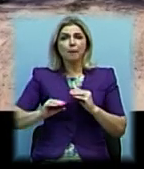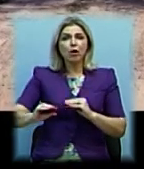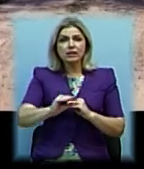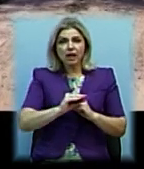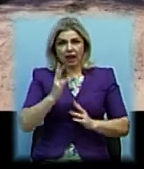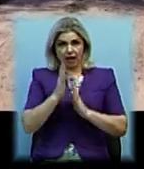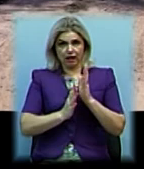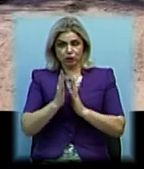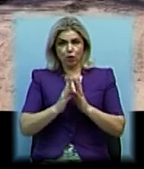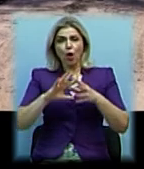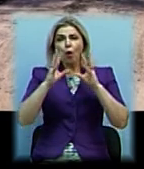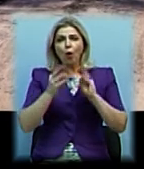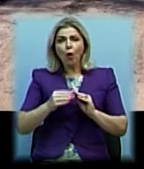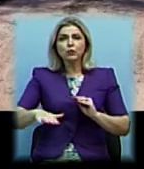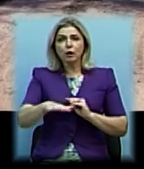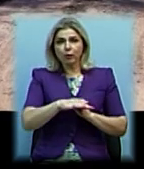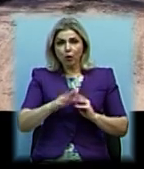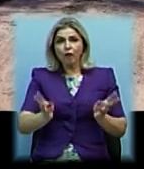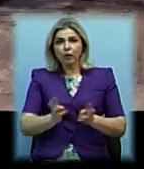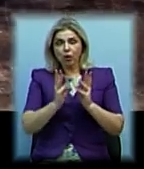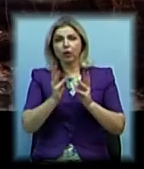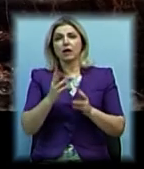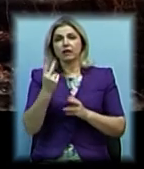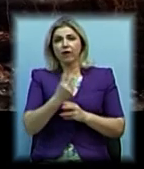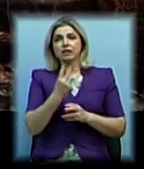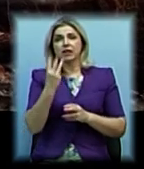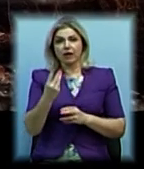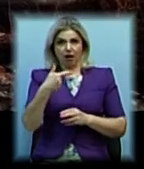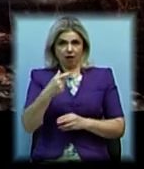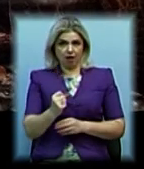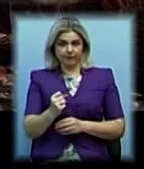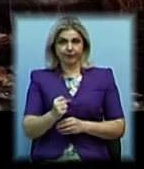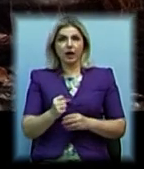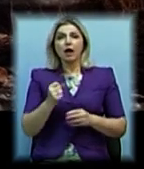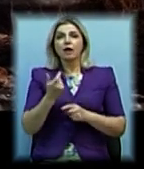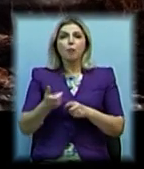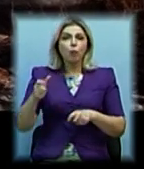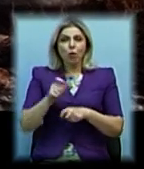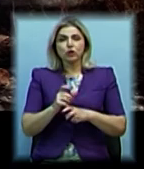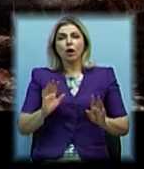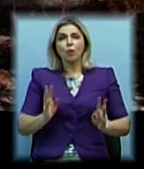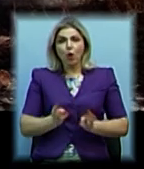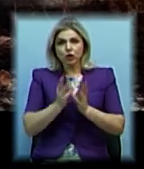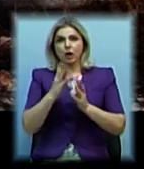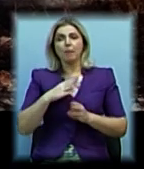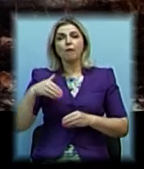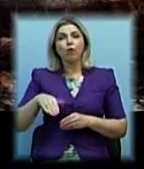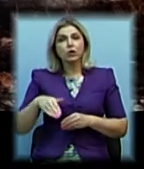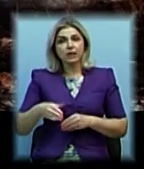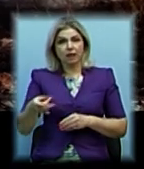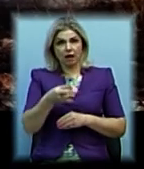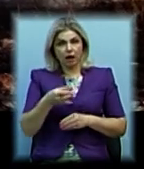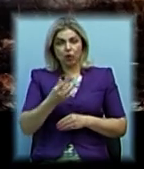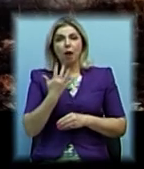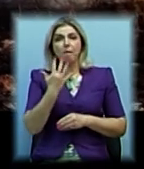масиві. Загальна площа, яку охопив вогонь, склала 23 гектари. Найбільше епізодів горіння сталося у Вознесенському районі